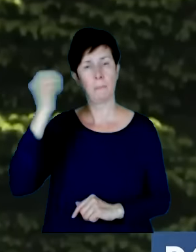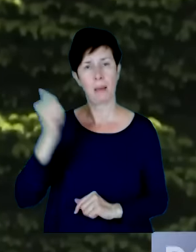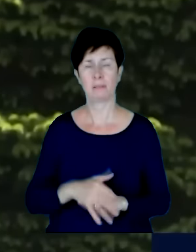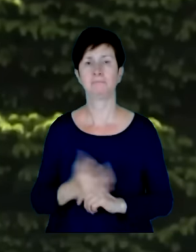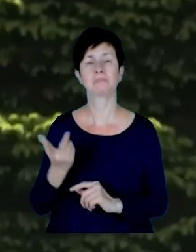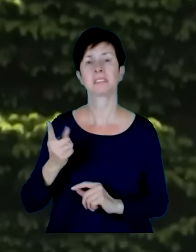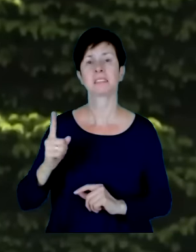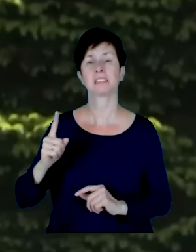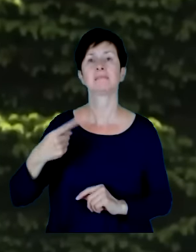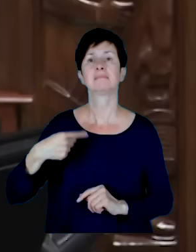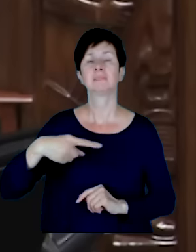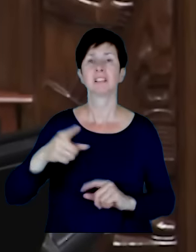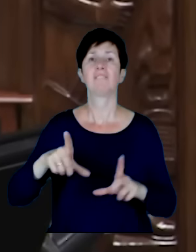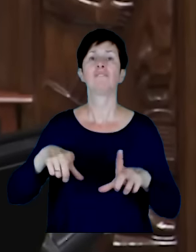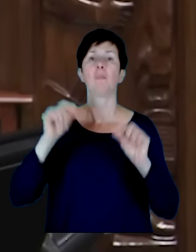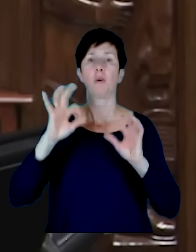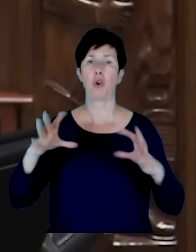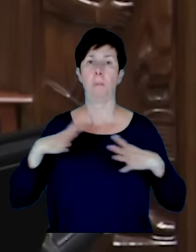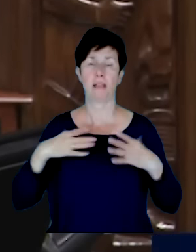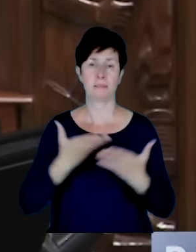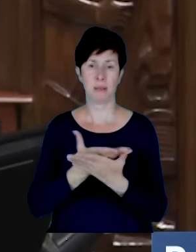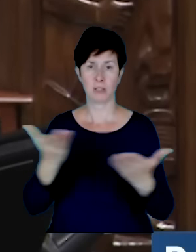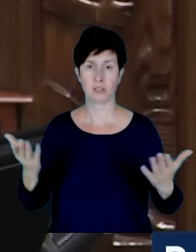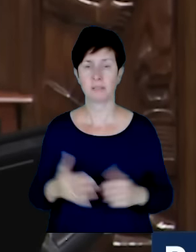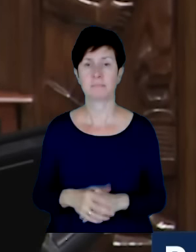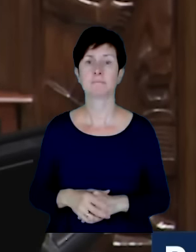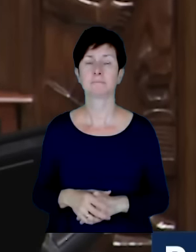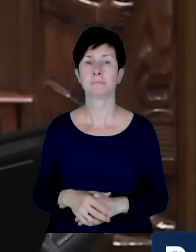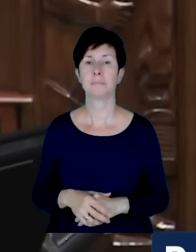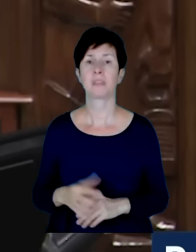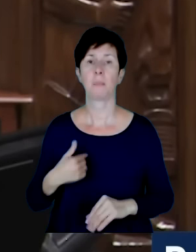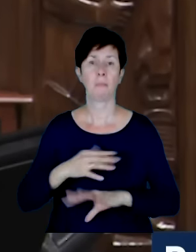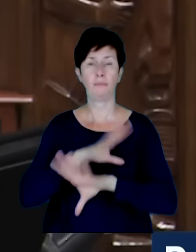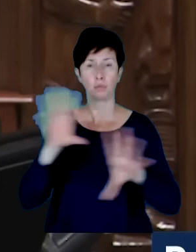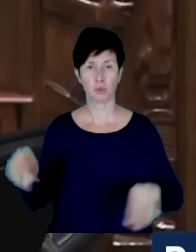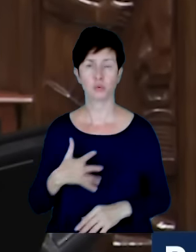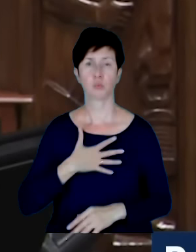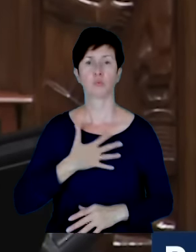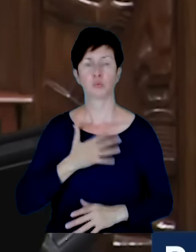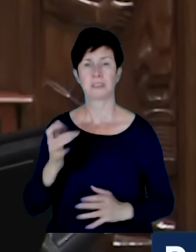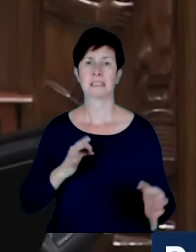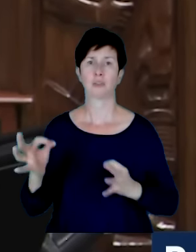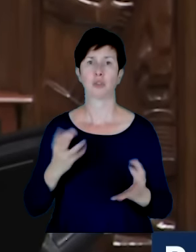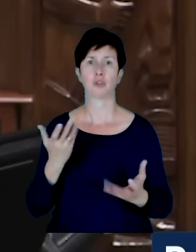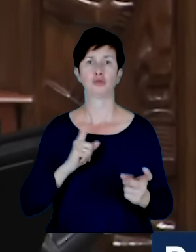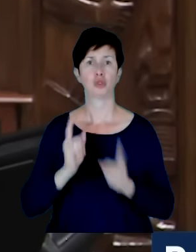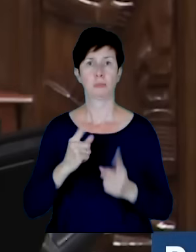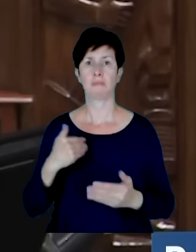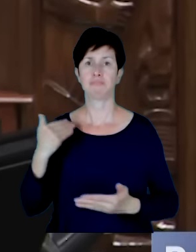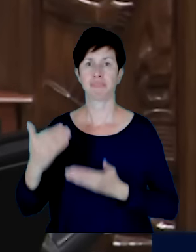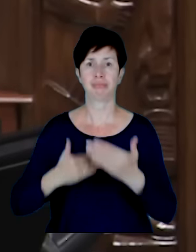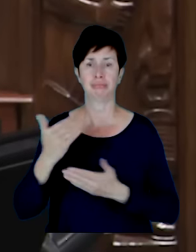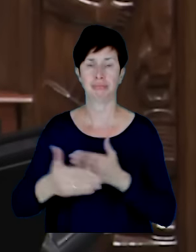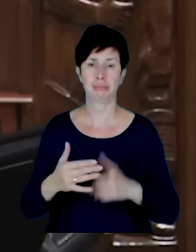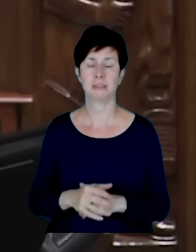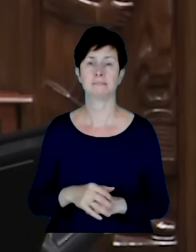to będą wybory o wasze bezpieczeństwo wszyscy Czujemy że historia przyspieszyła że znaki na niebie i